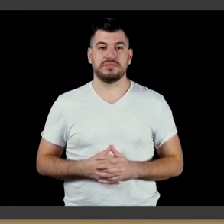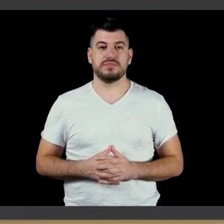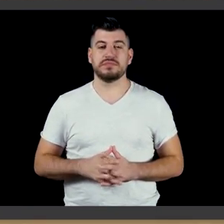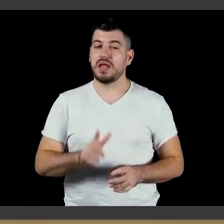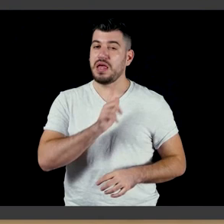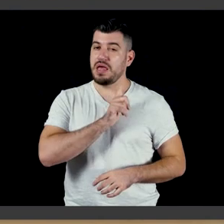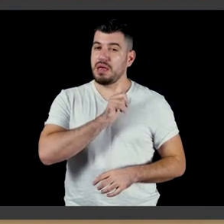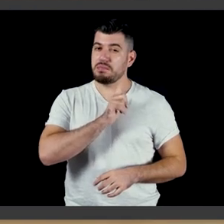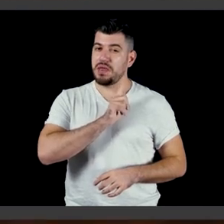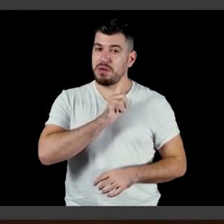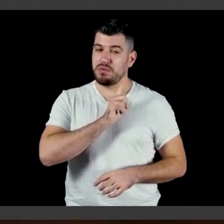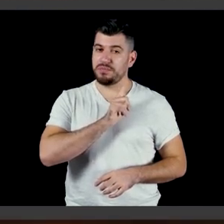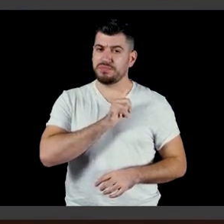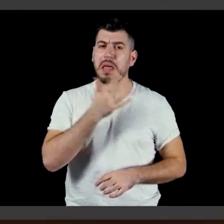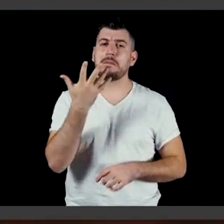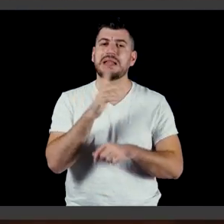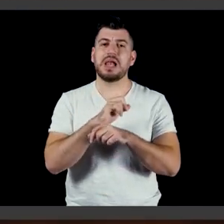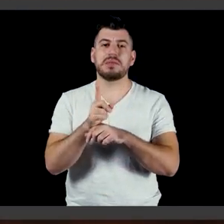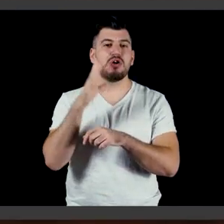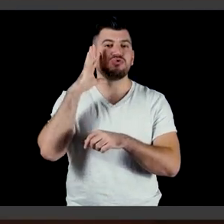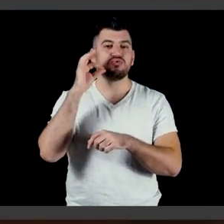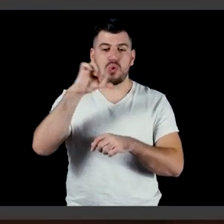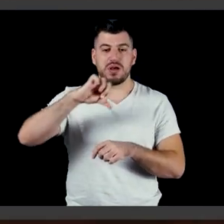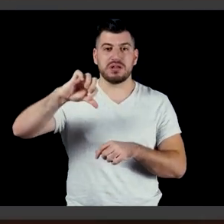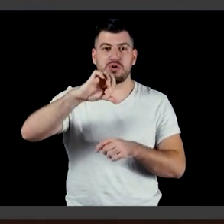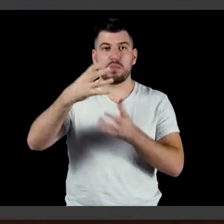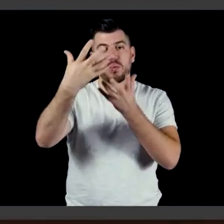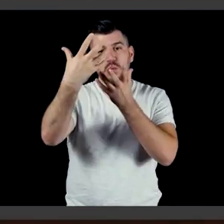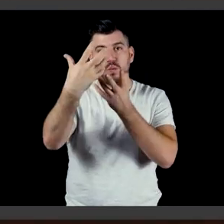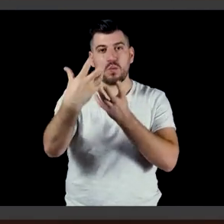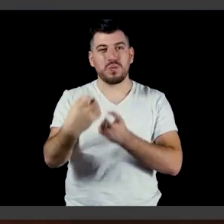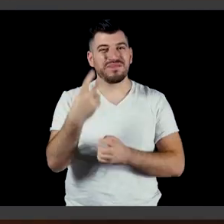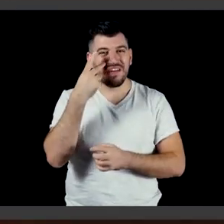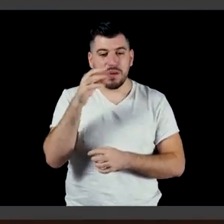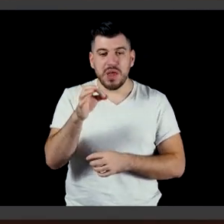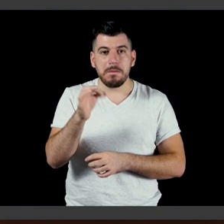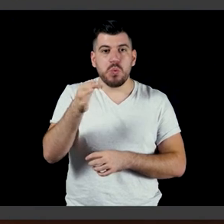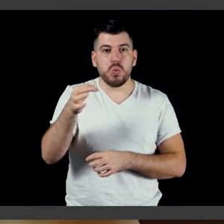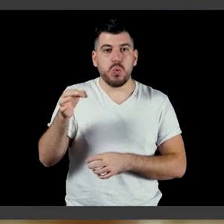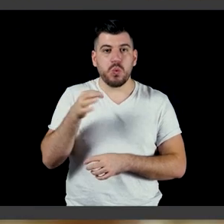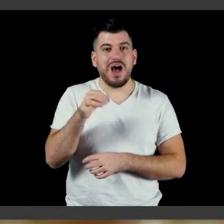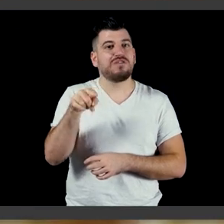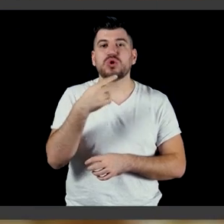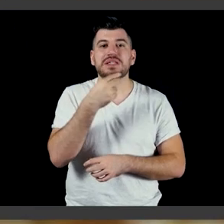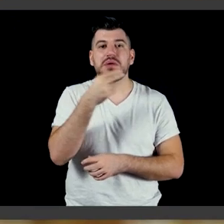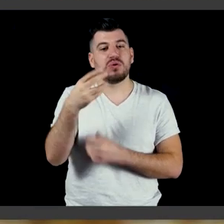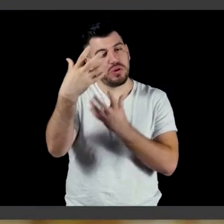Περιμένετε 5 λεπτάκια μέχρι που να ρουφήξει. Βλέπετε που κάνει μπουρμπουλήθρες πάνω. Σημαίνει ότι ρουφάει.